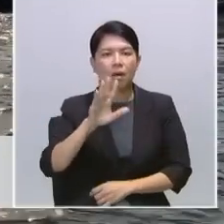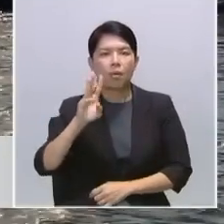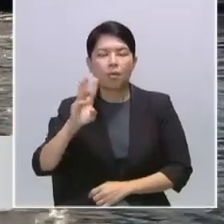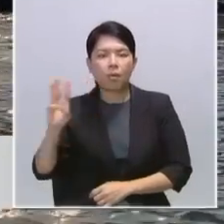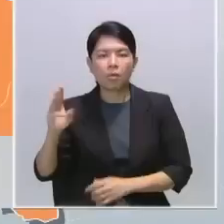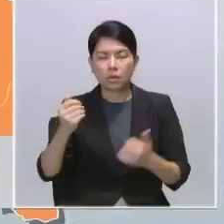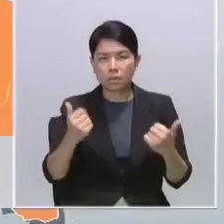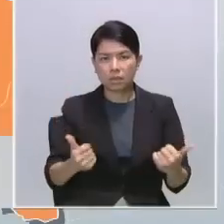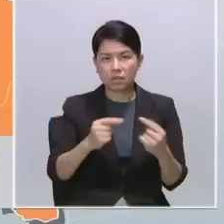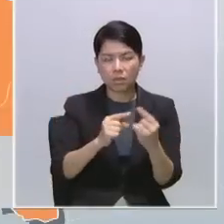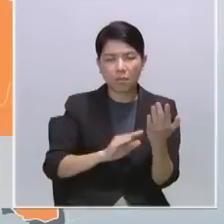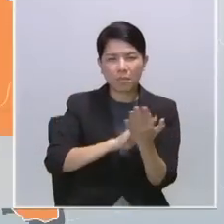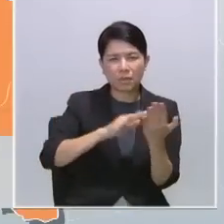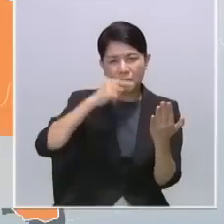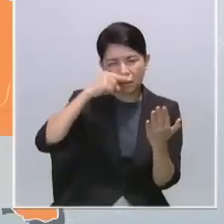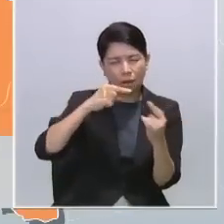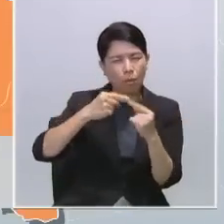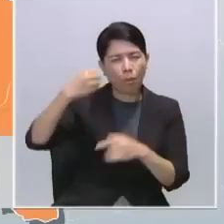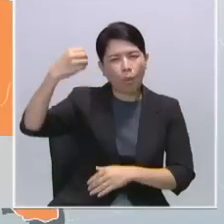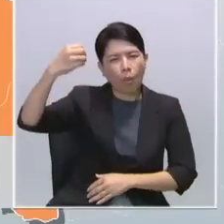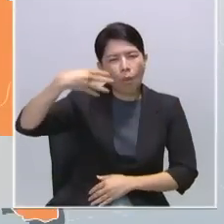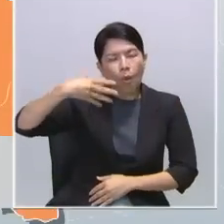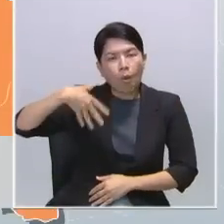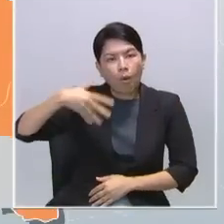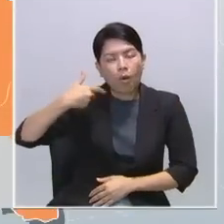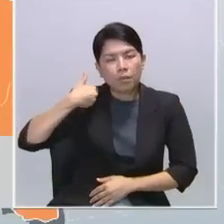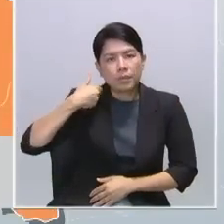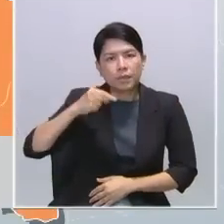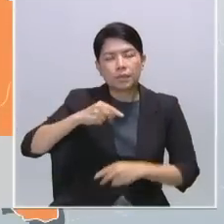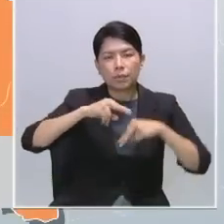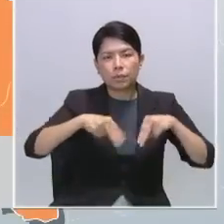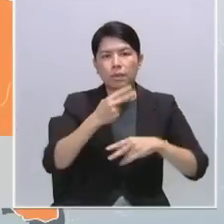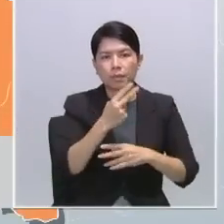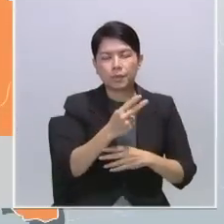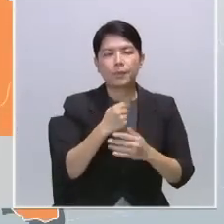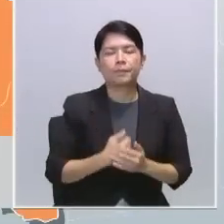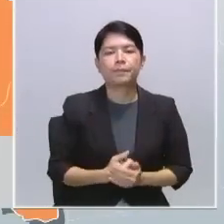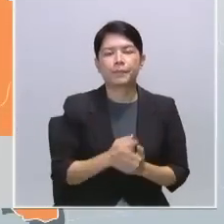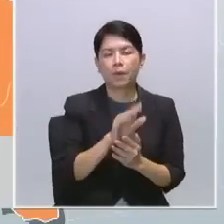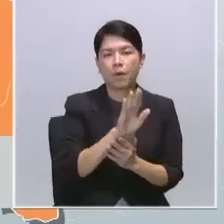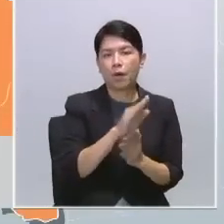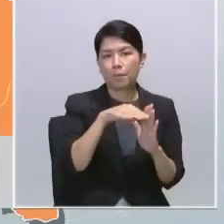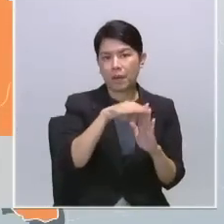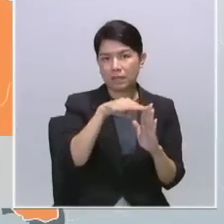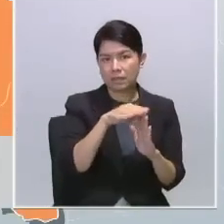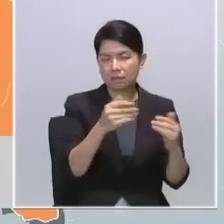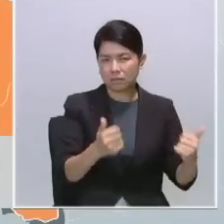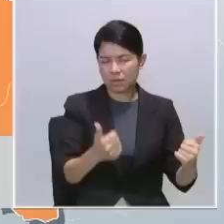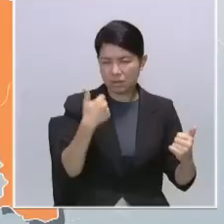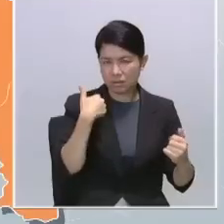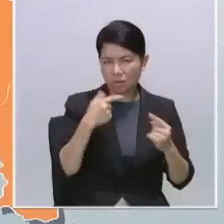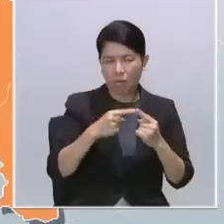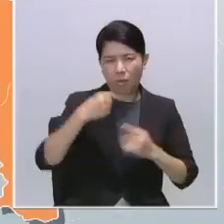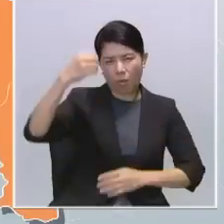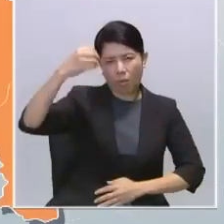ยยังคงมีอากาศร้อนและร้อนจัดในบางแห่งครับตรวจสอบสภาพอากาศรายภาคกันเลยนะครับภาคเหนือร้อนโดยทั่วไป